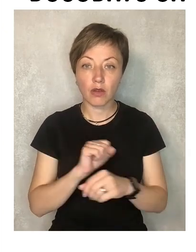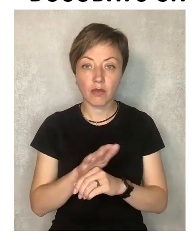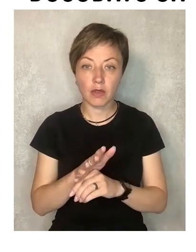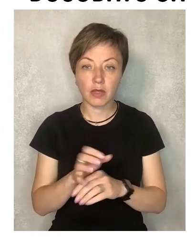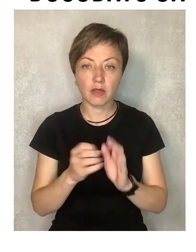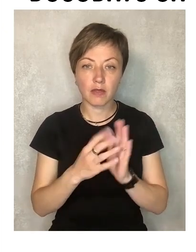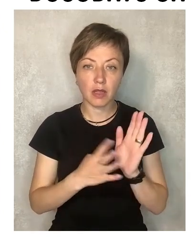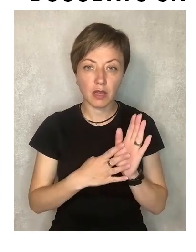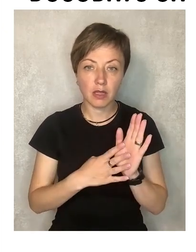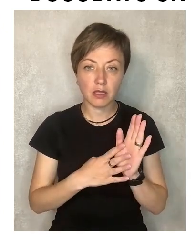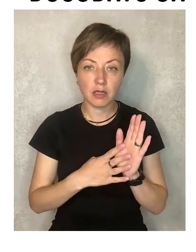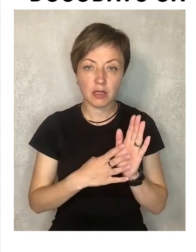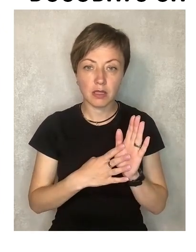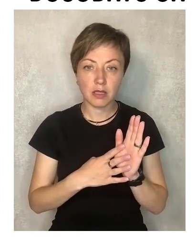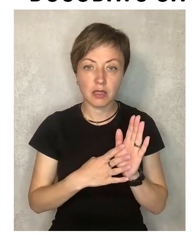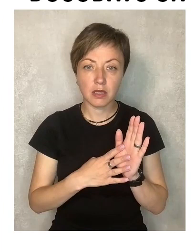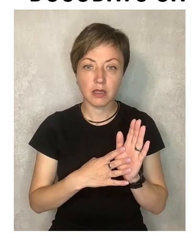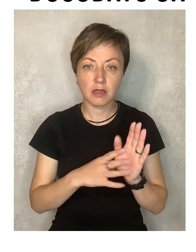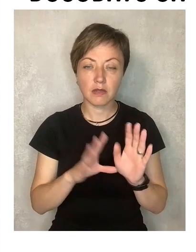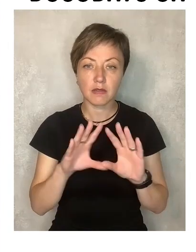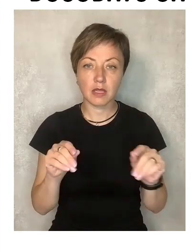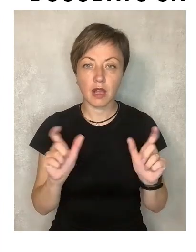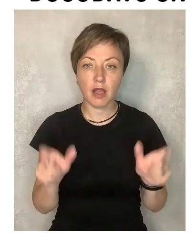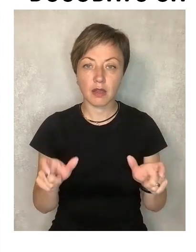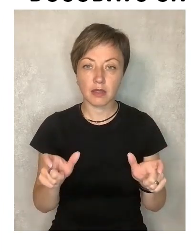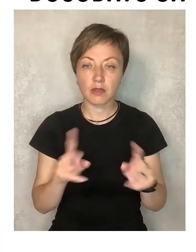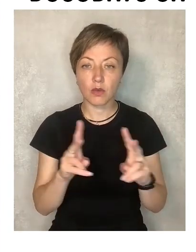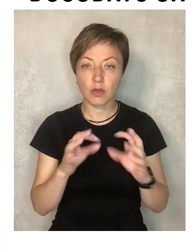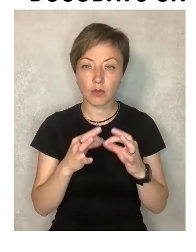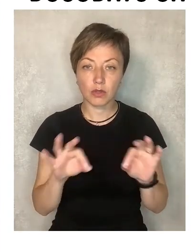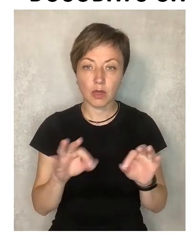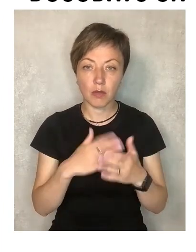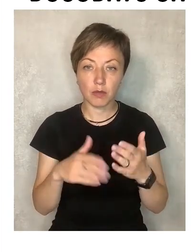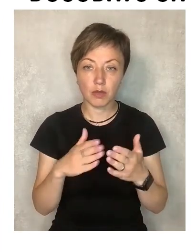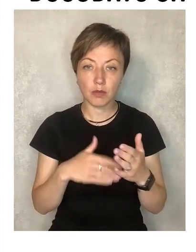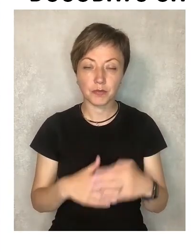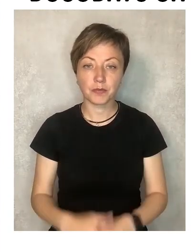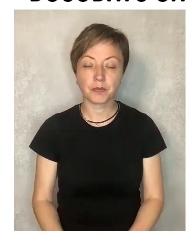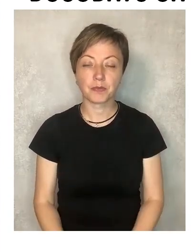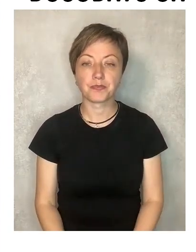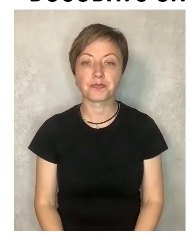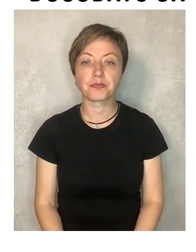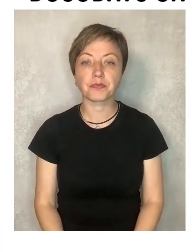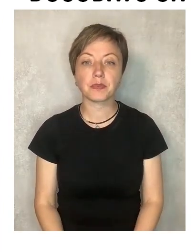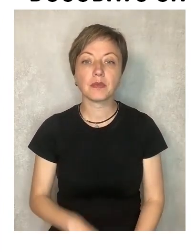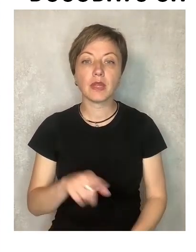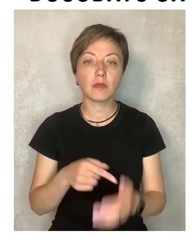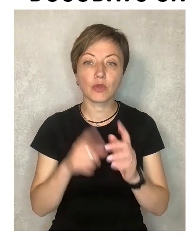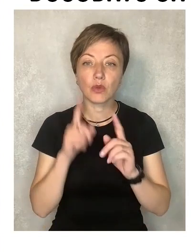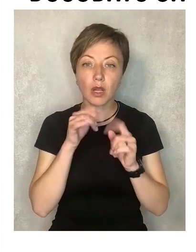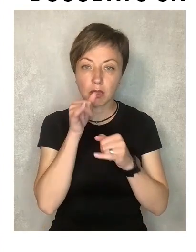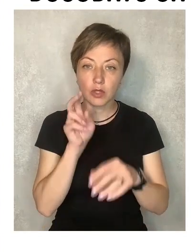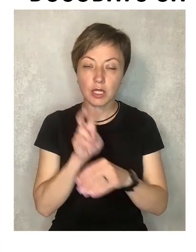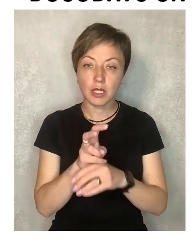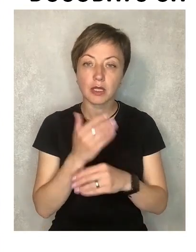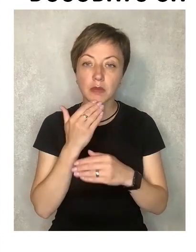COVID-19, все, карантин, ми нікого не пускаємо абсолютно. Uh-huh. Ну, в міську раду ніхто навіть не може зайти там спитатись водички